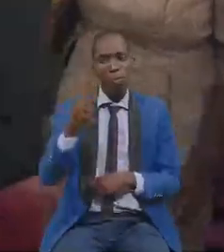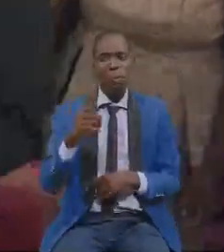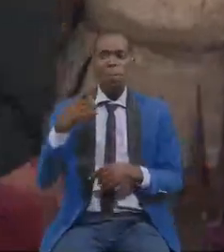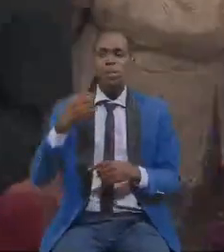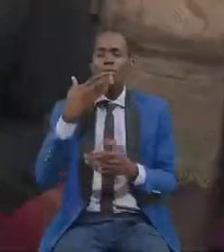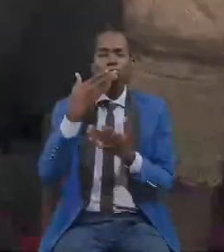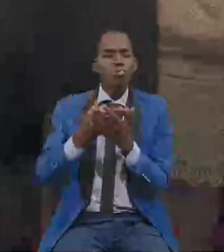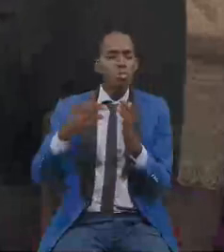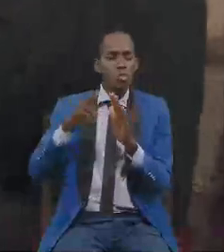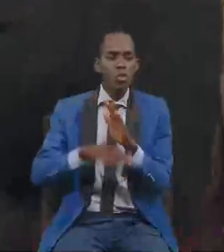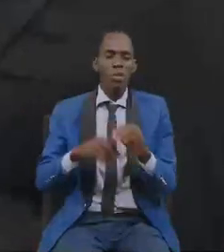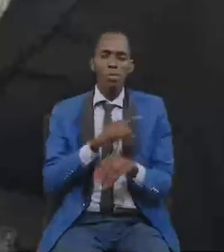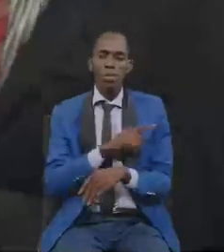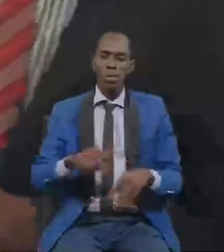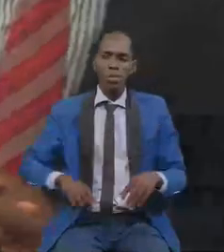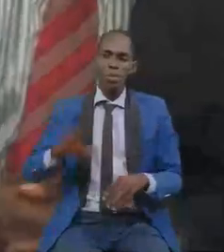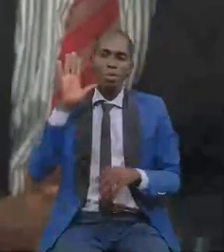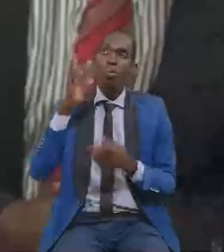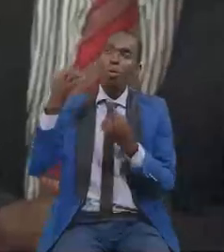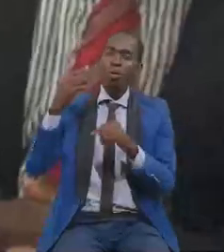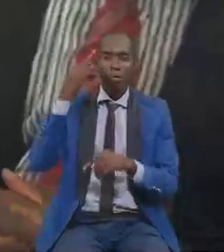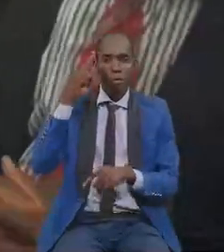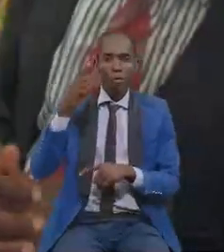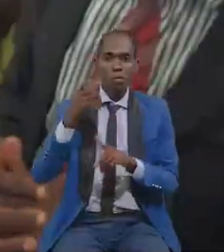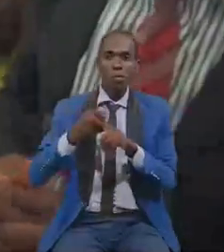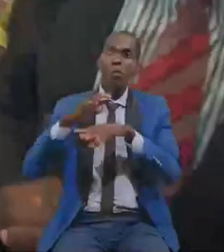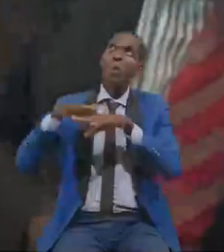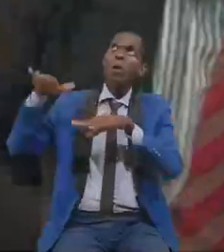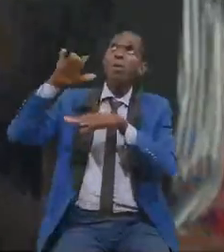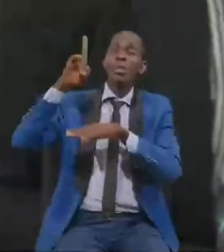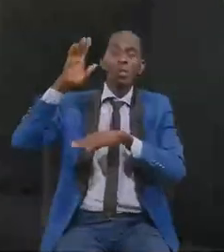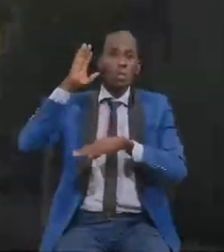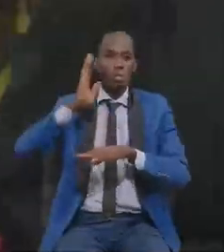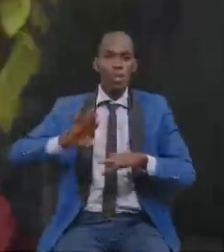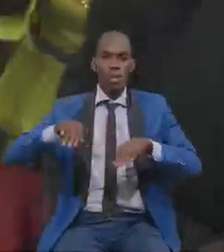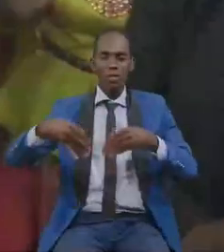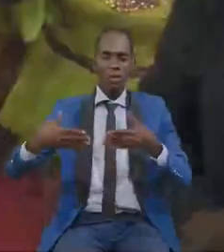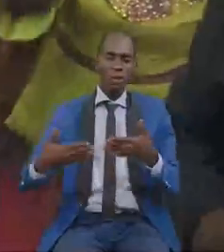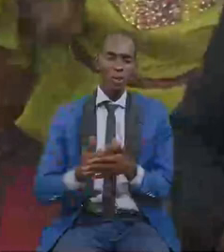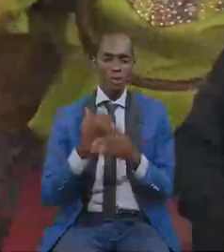haut. Il va te renouveler. Il va renouveler ta force. Renouveler ton esprit.